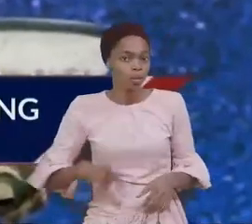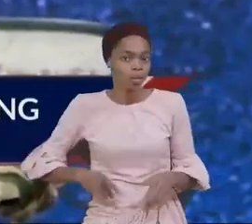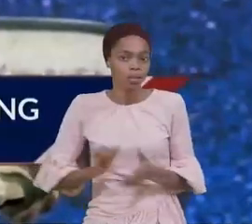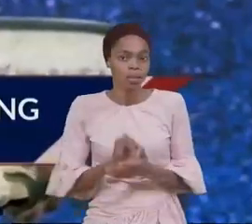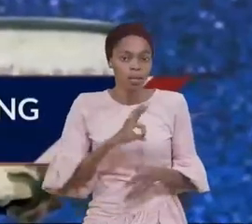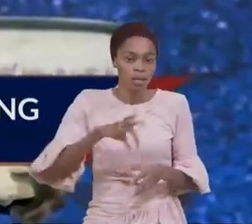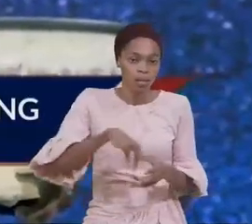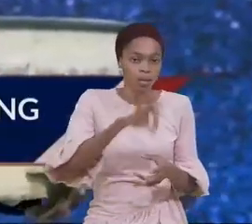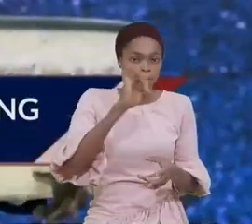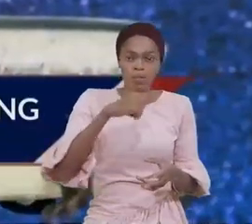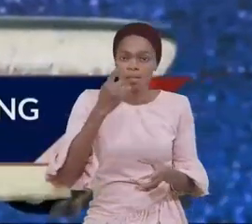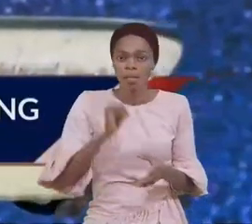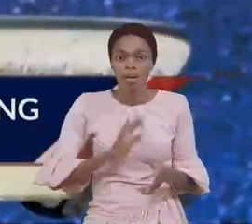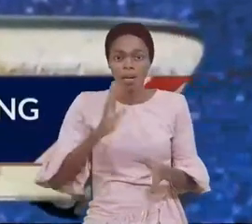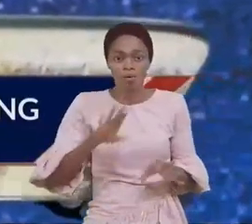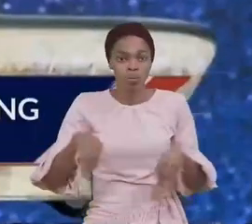les nations pour